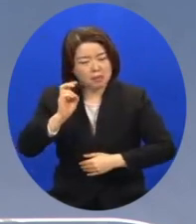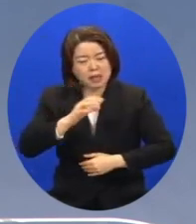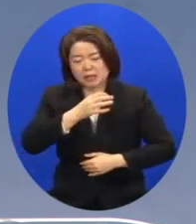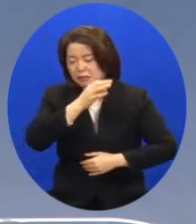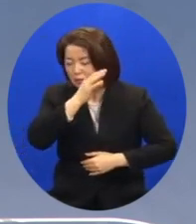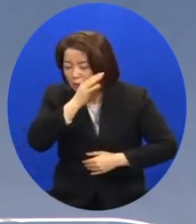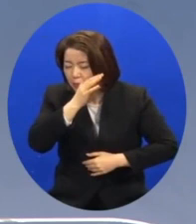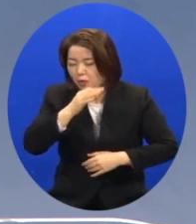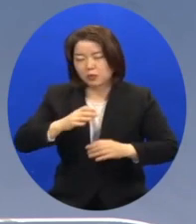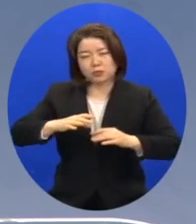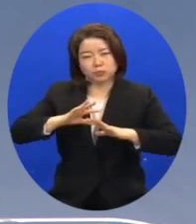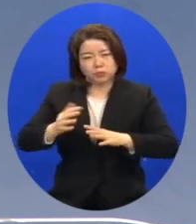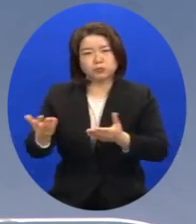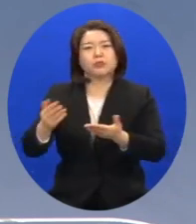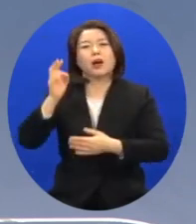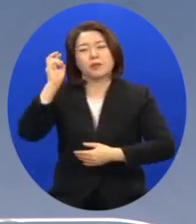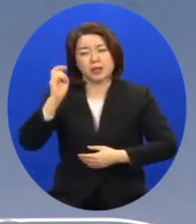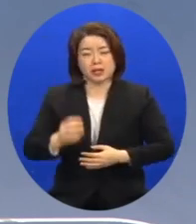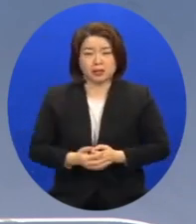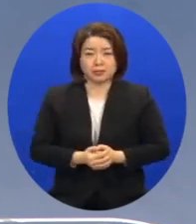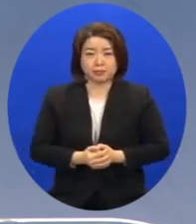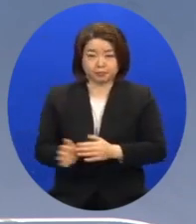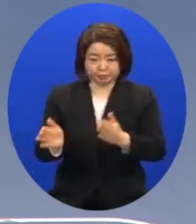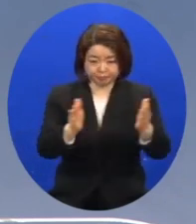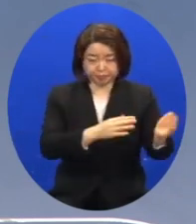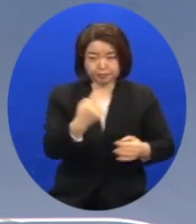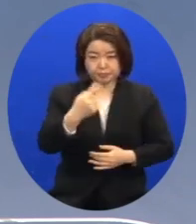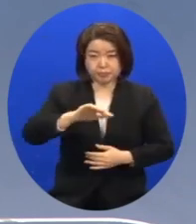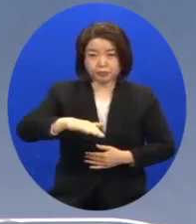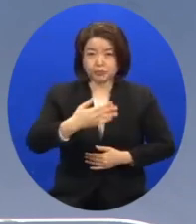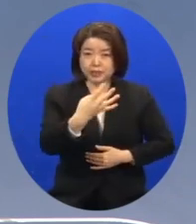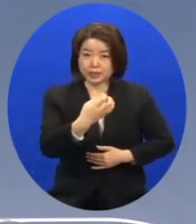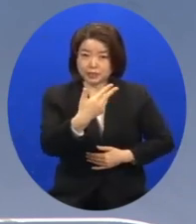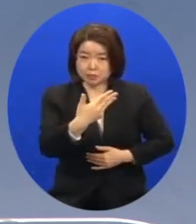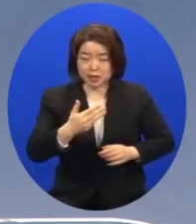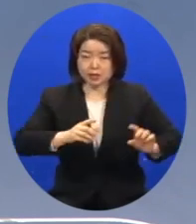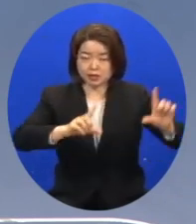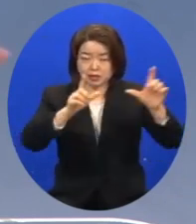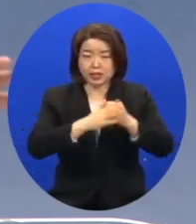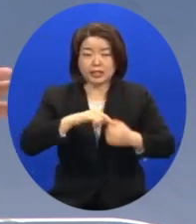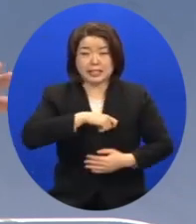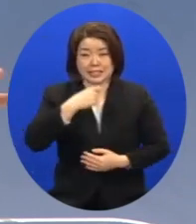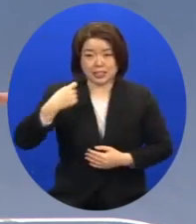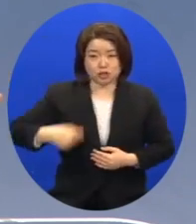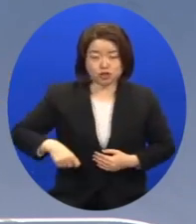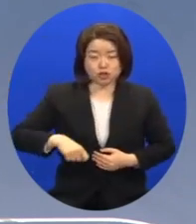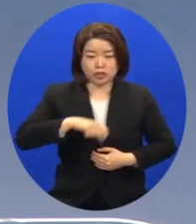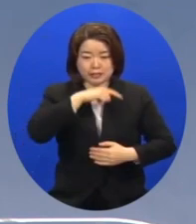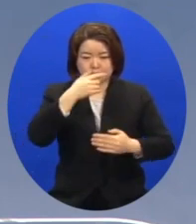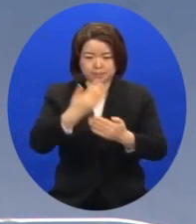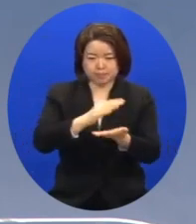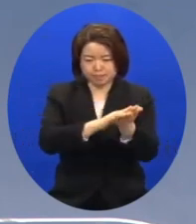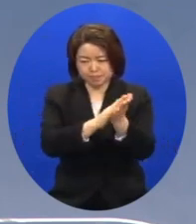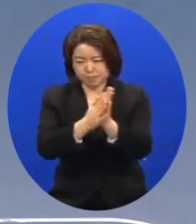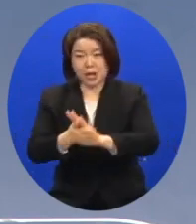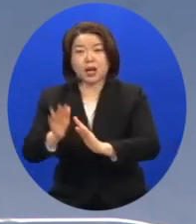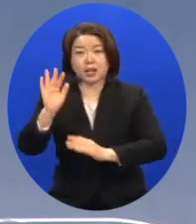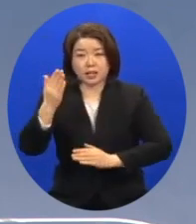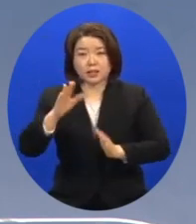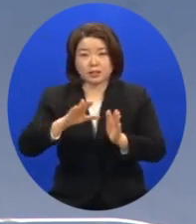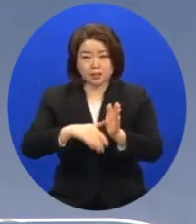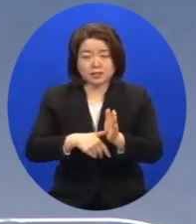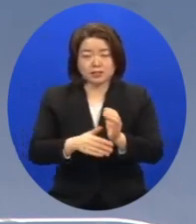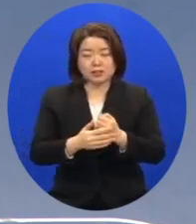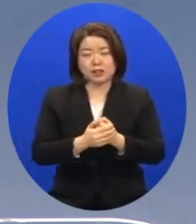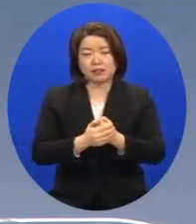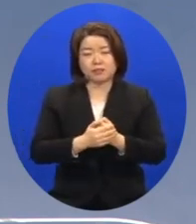씁니까 1948년에 중국이 공산당 치아의 들어갔습니다 공산당